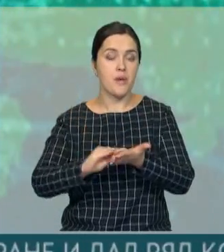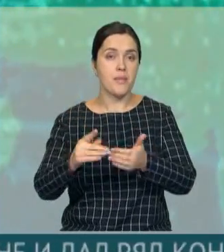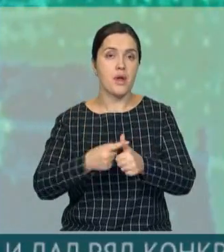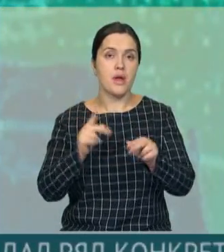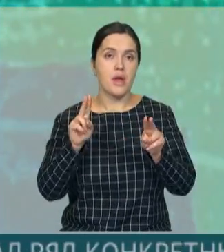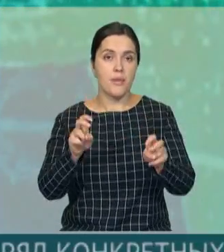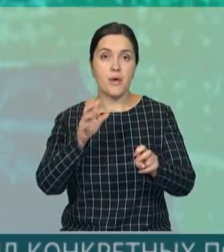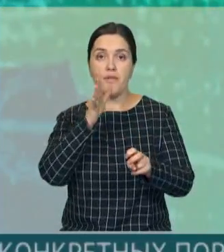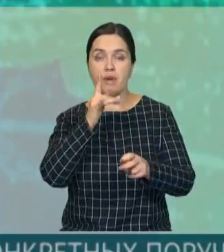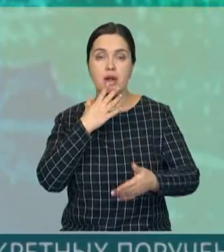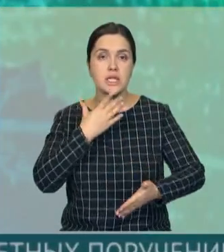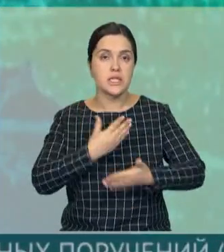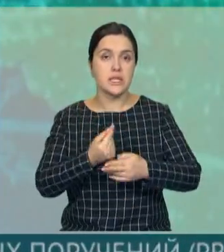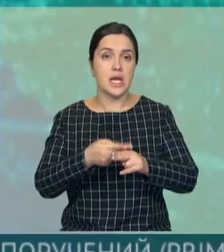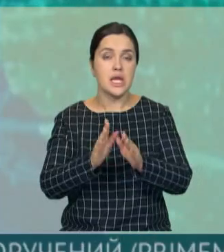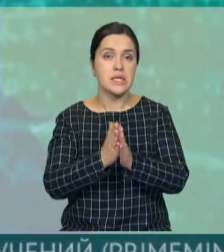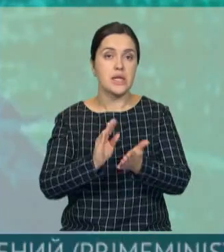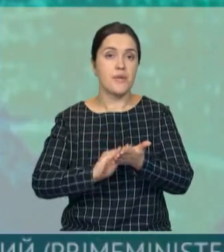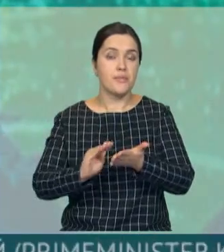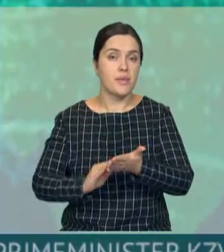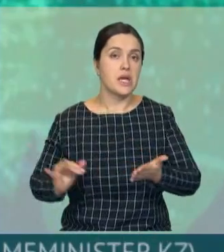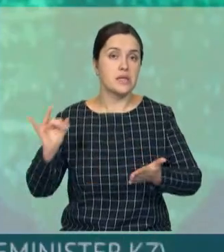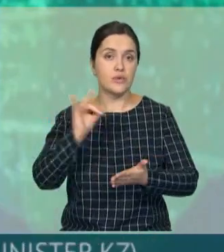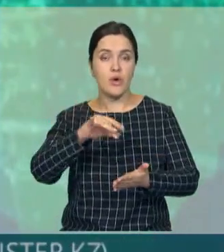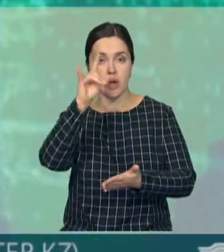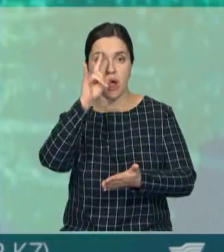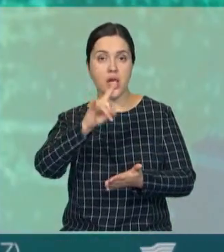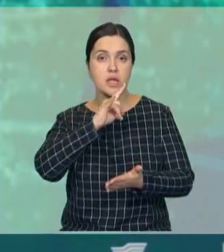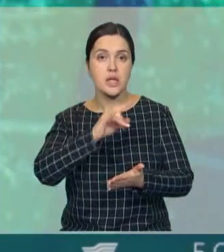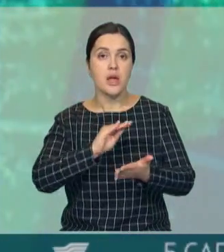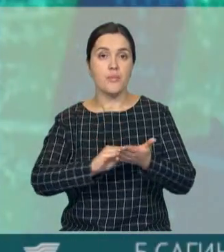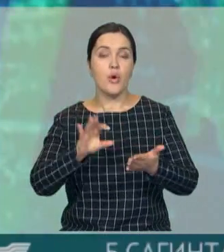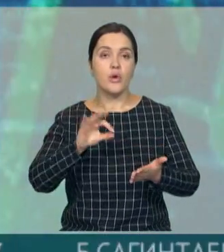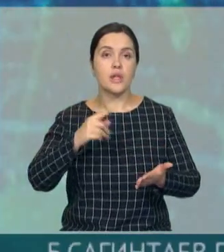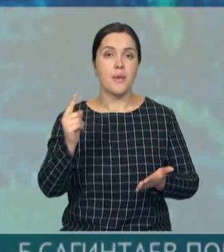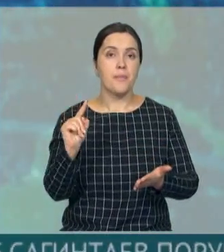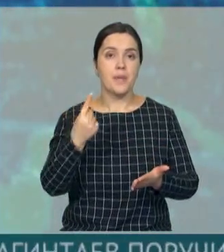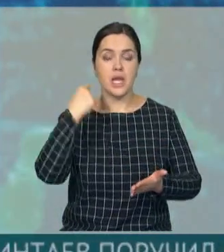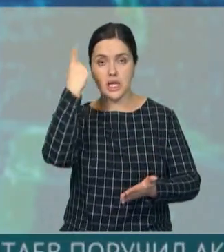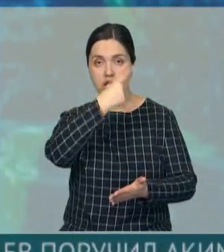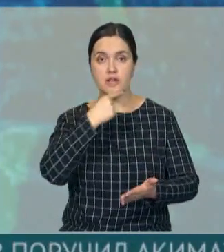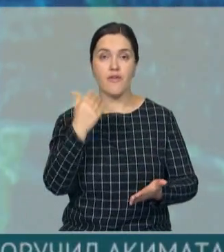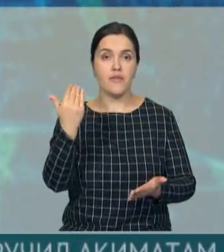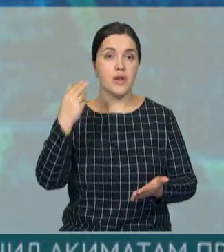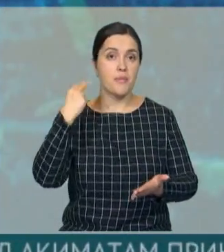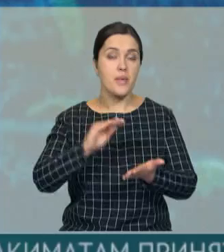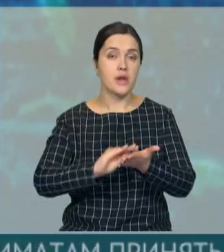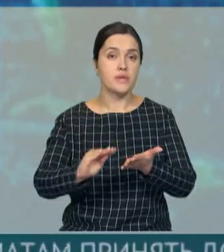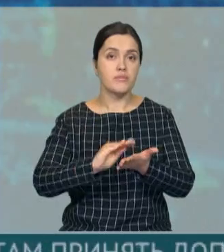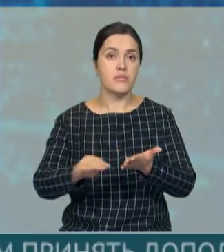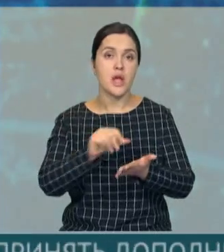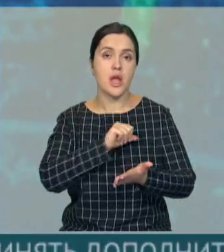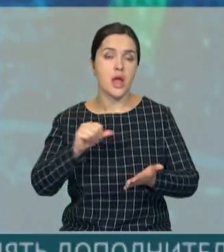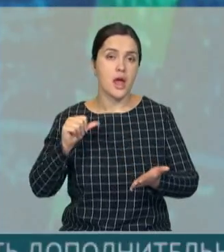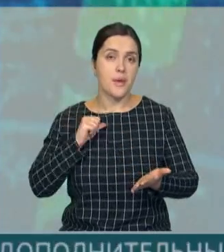«Эра независимости». Эта книга – летопись истории независимости нашей страны, написанная от первого лица. В ней президент отразил самые